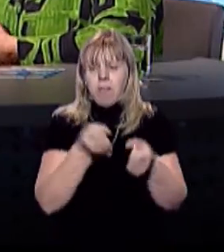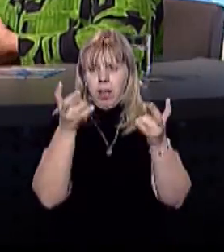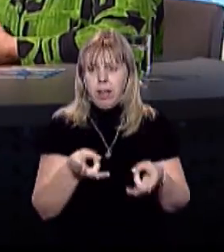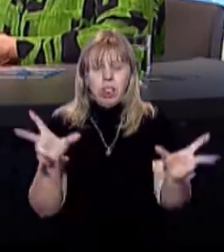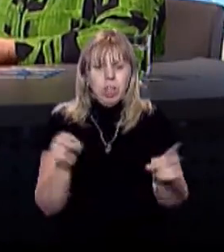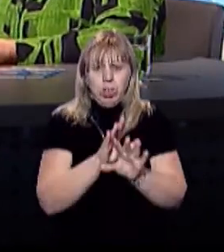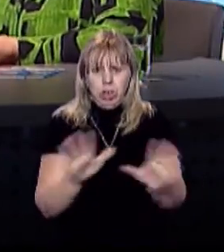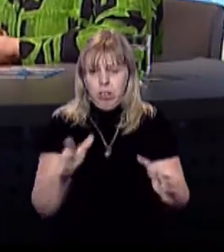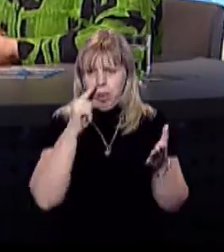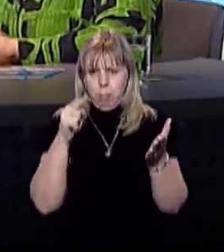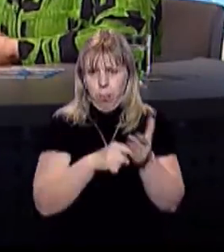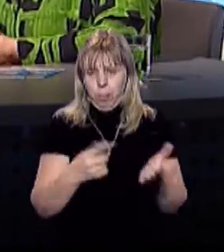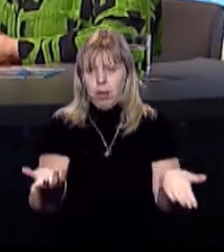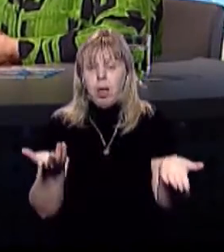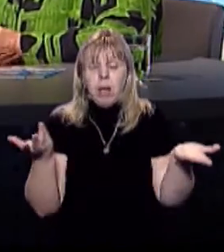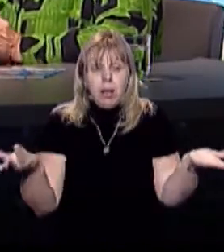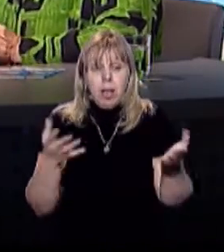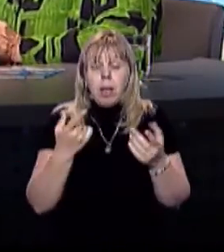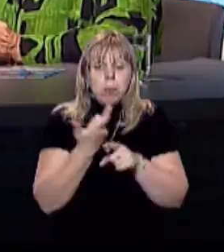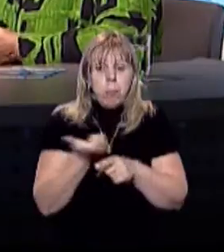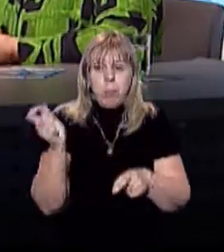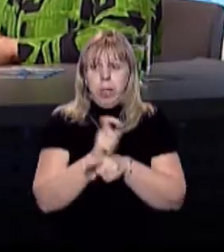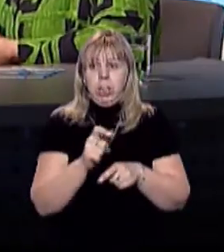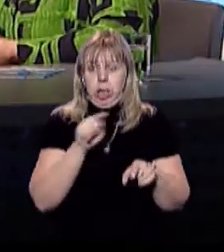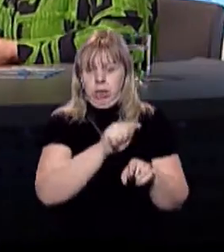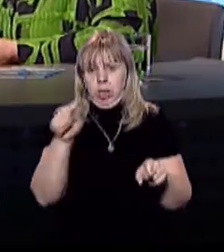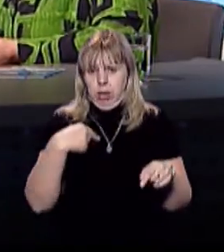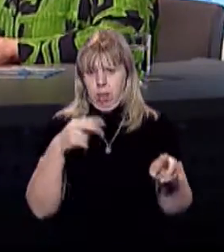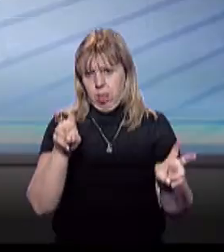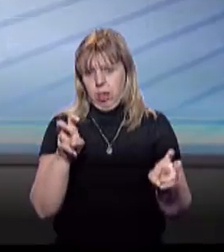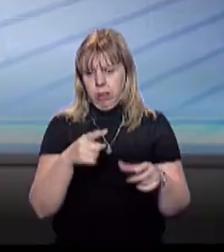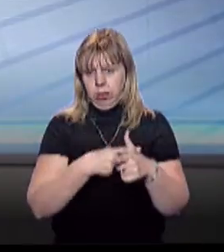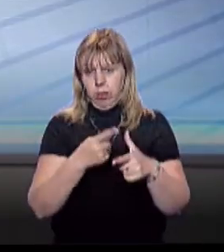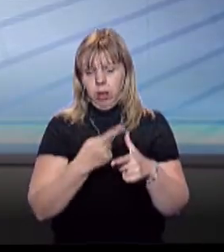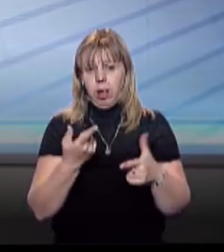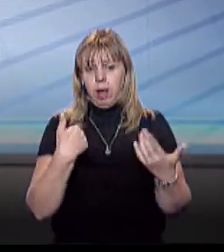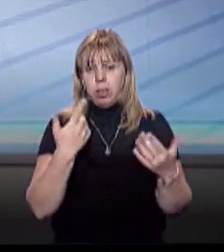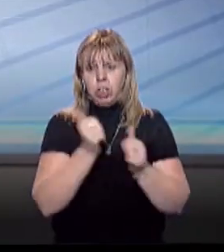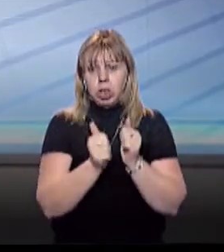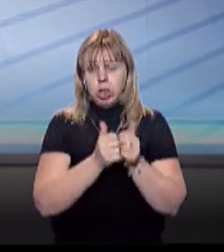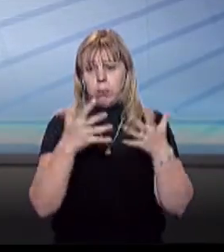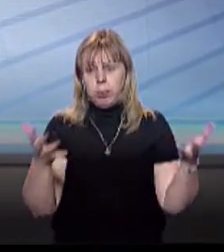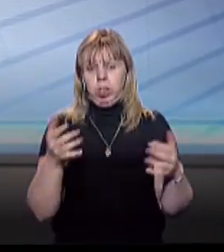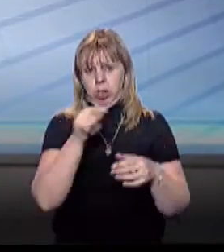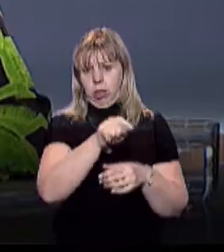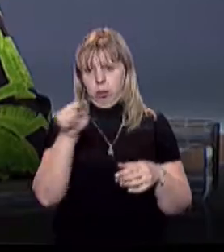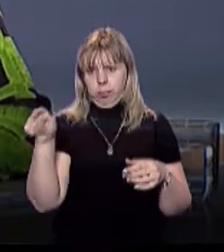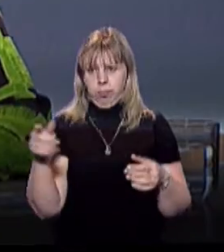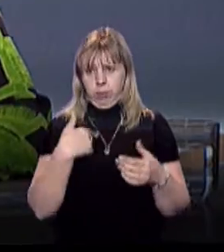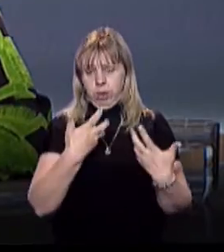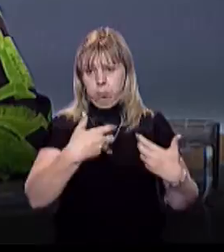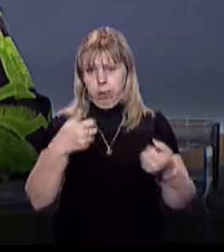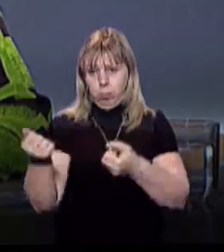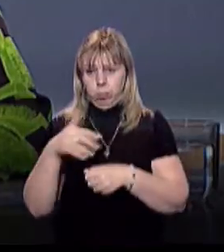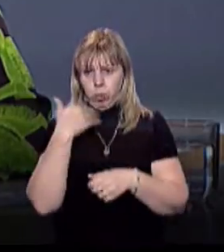якісь нещастя трапляються. Ну, здебільшого, от оце, що я назвала, частіше і самобільше беруть туди у нас компоненти